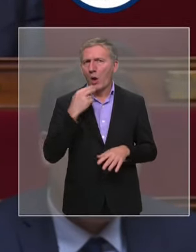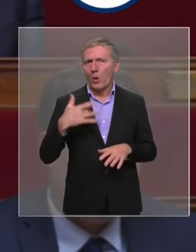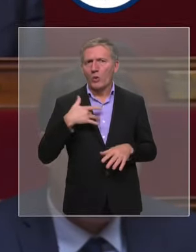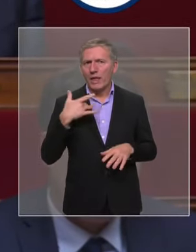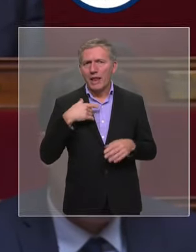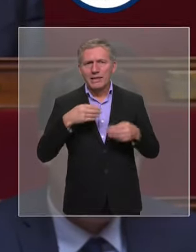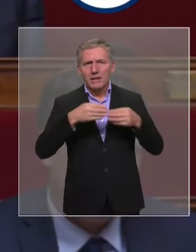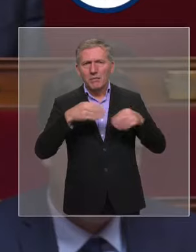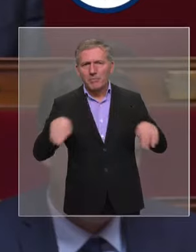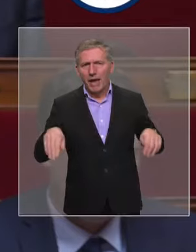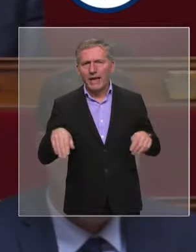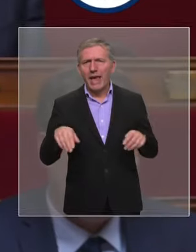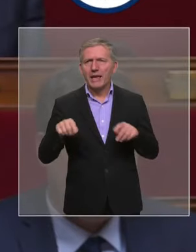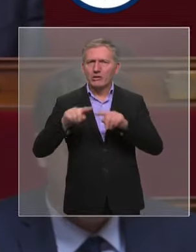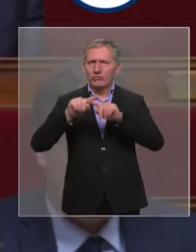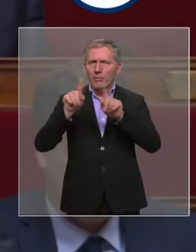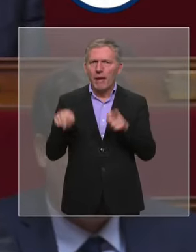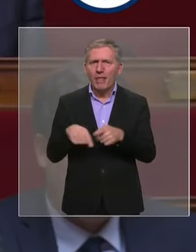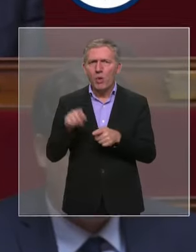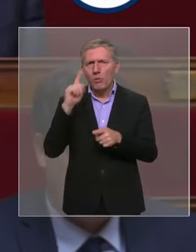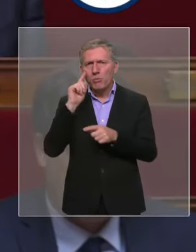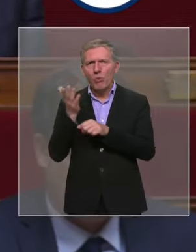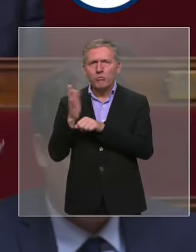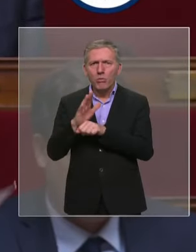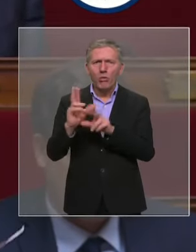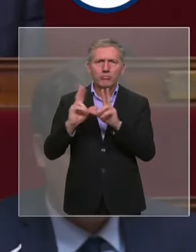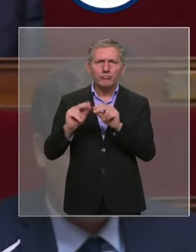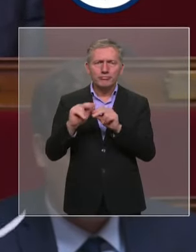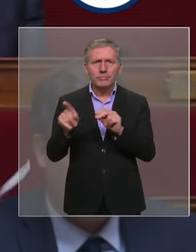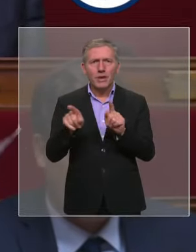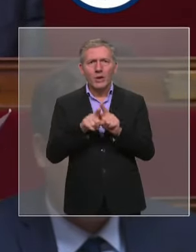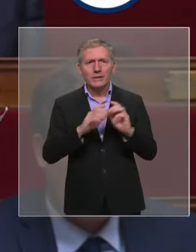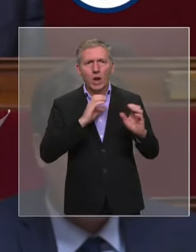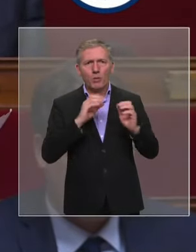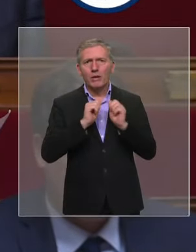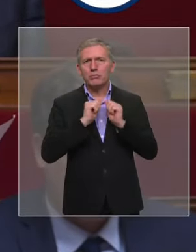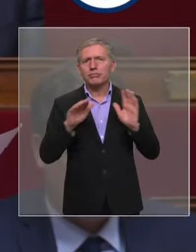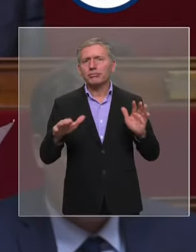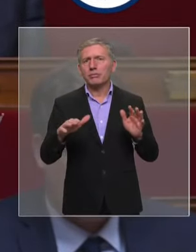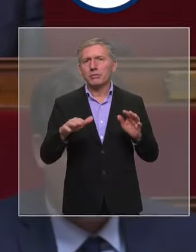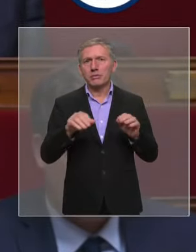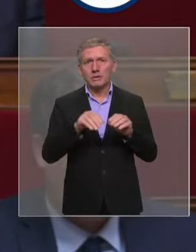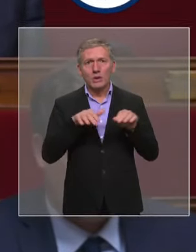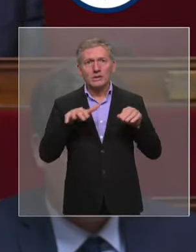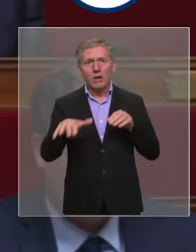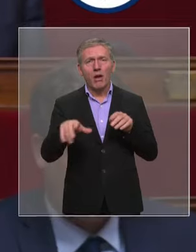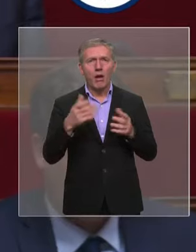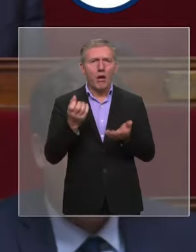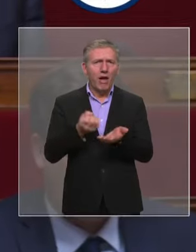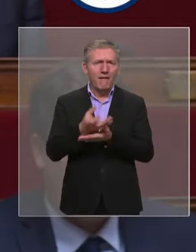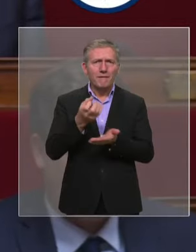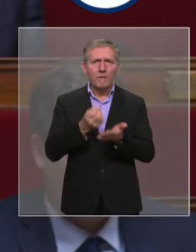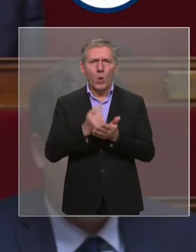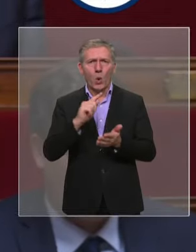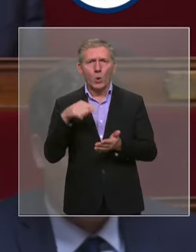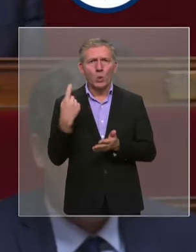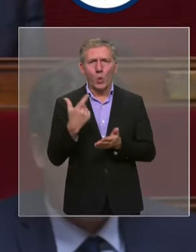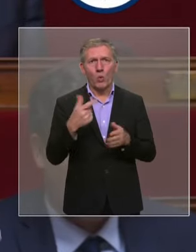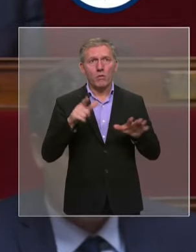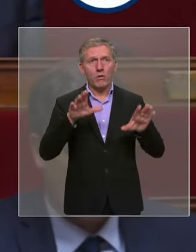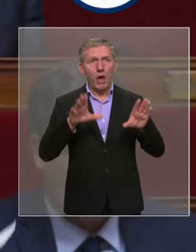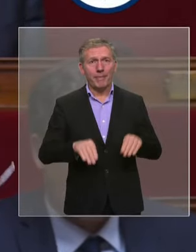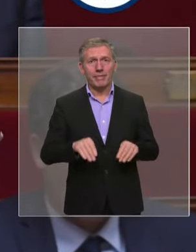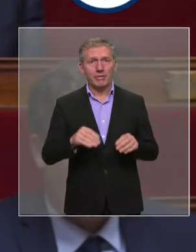Barriérage, panneaux de signalisation, communication sur les réseaux sociaux afin de prévenir les habitants de leur